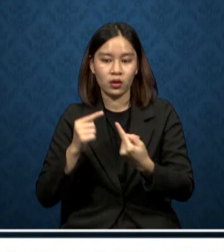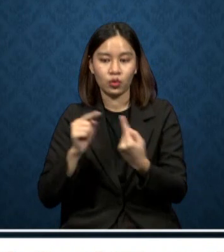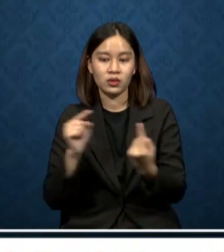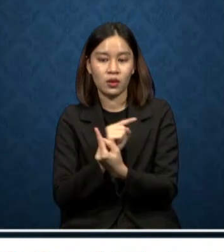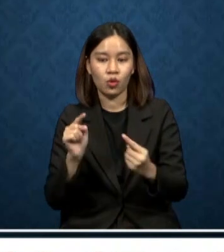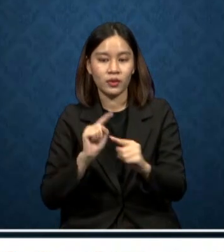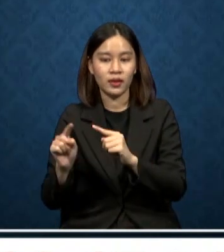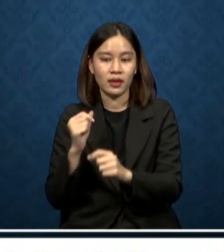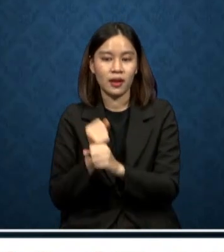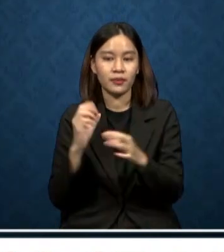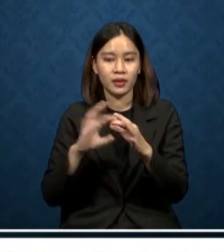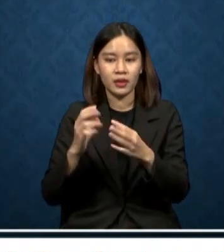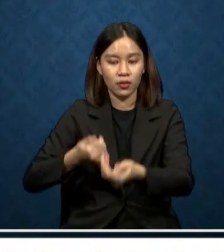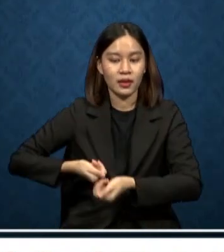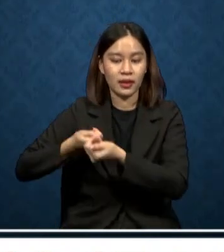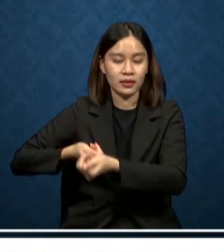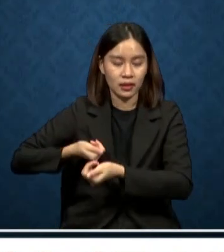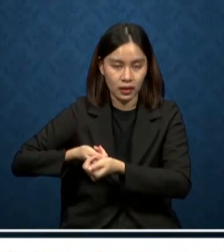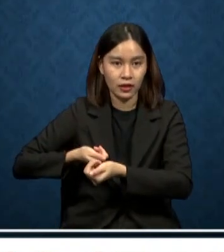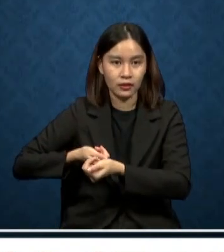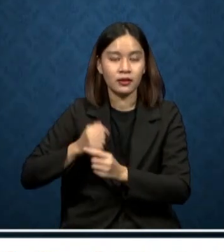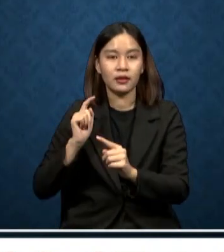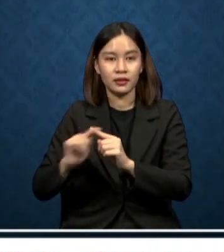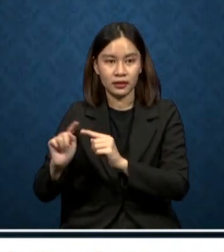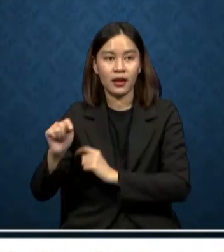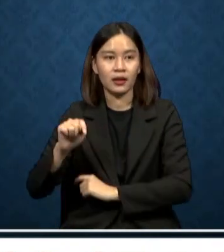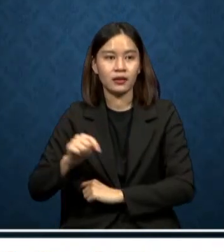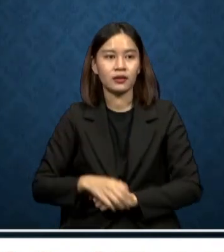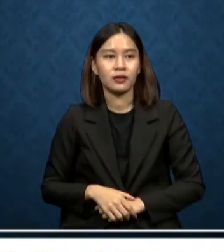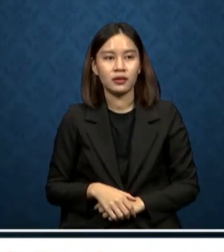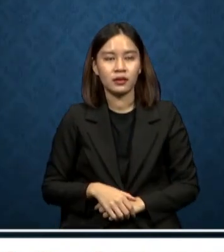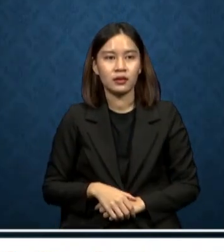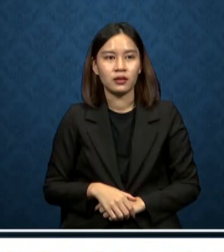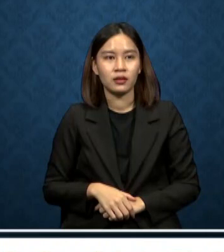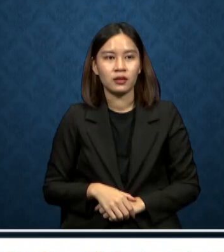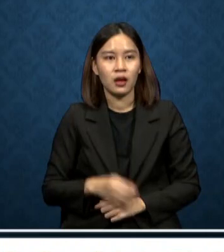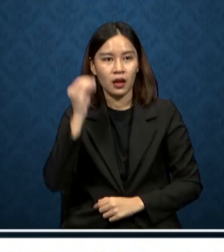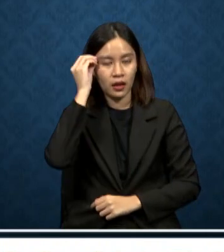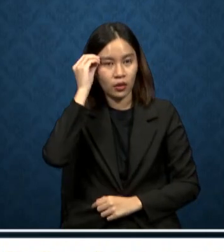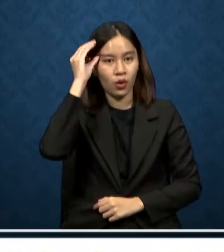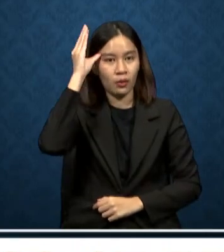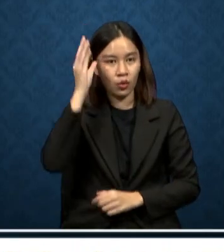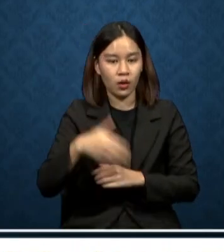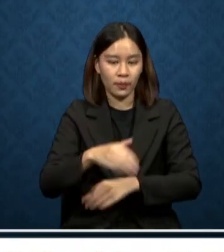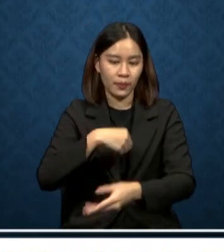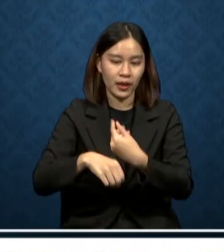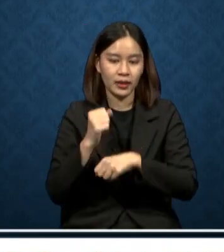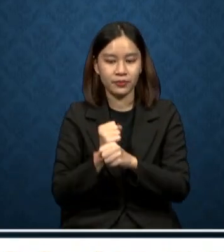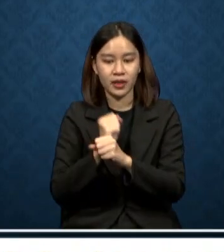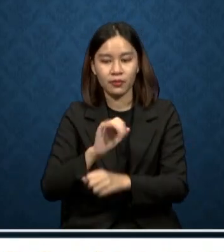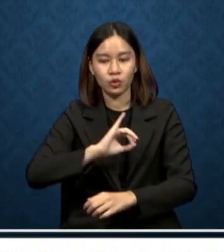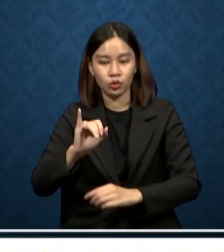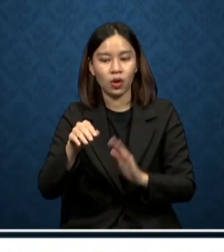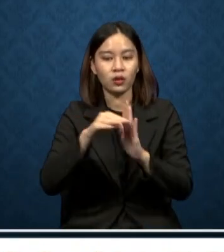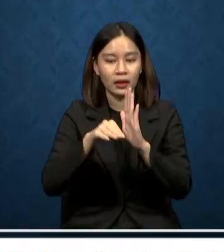ในการดำเนิการเกี่ยเรื่เกษฐด ในเรื่องอะไรทางๆนี้การใหความรู้ เพอไปดำเิทการให้ถูกต้องต